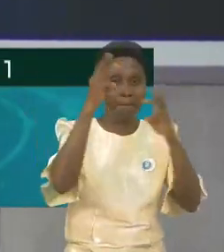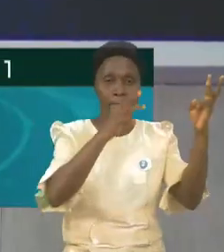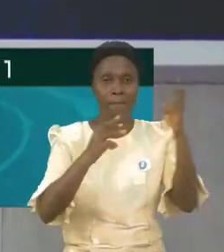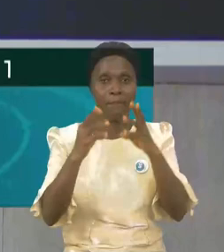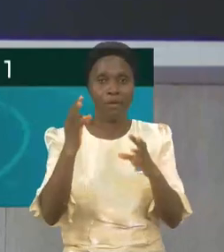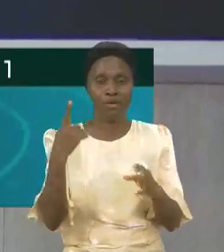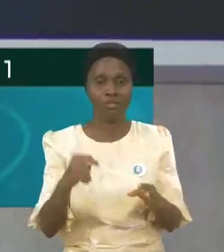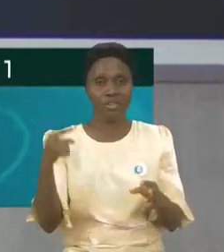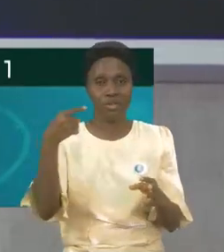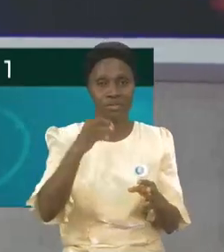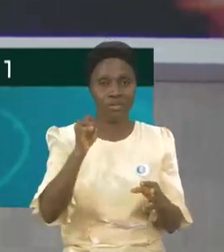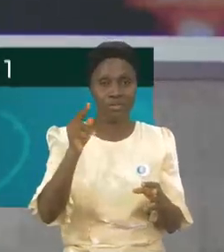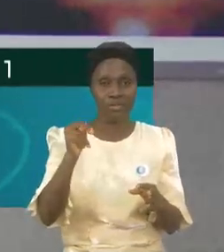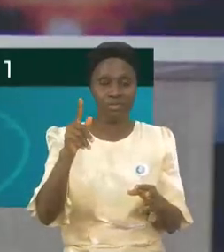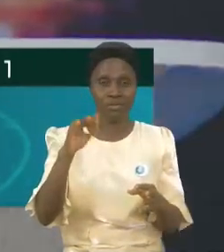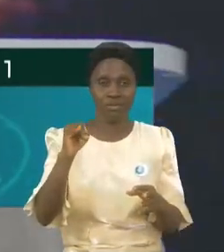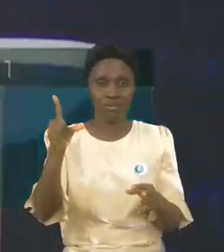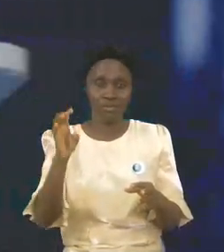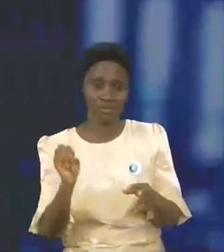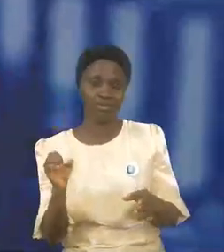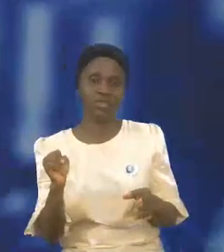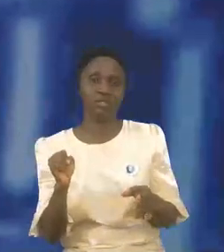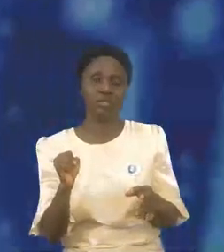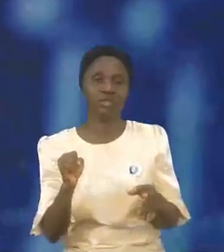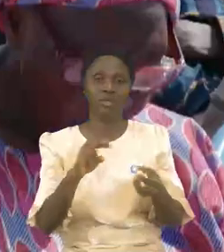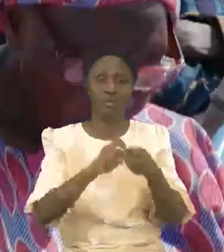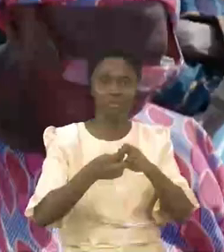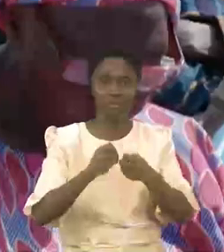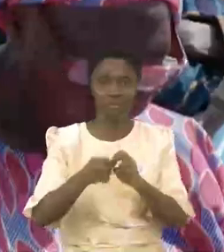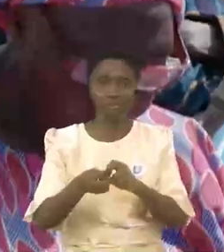orageux et féroces du conflit des nations.